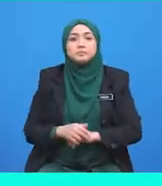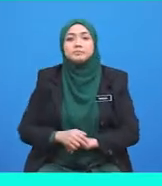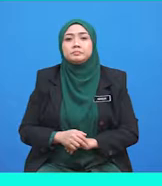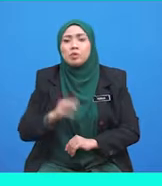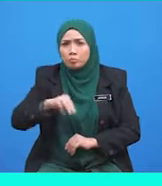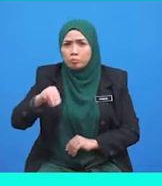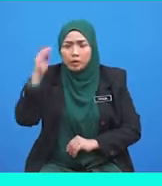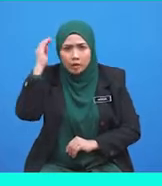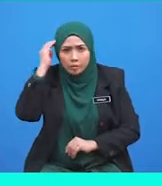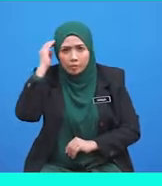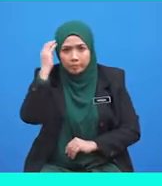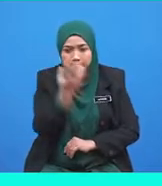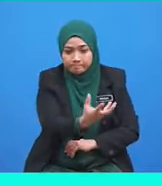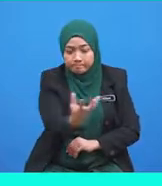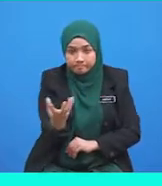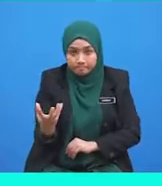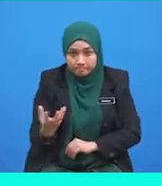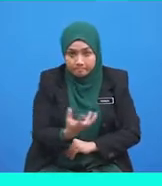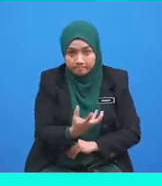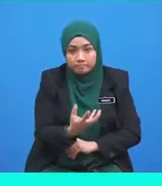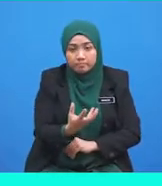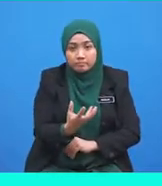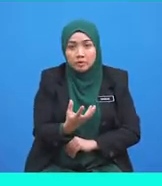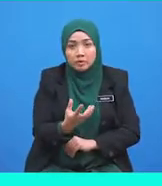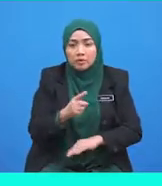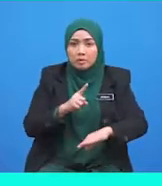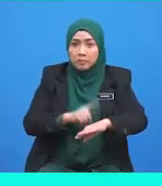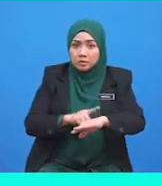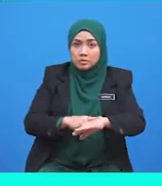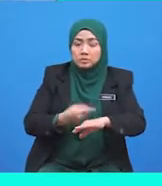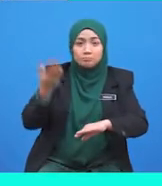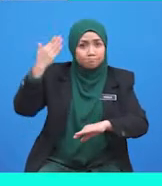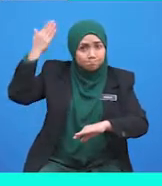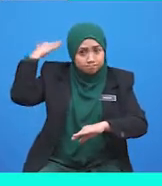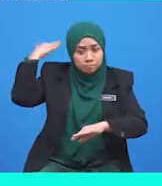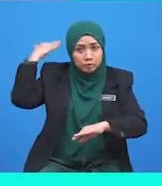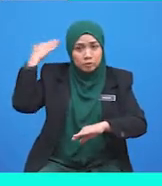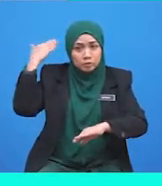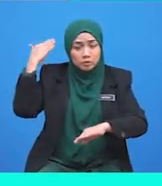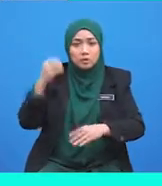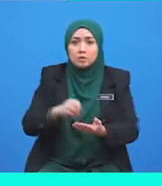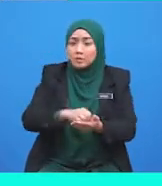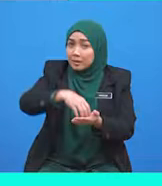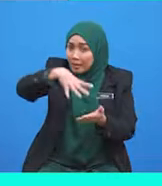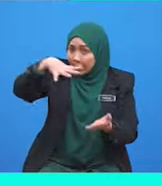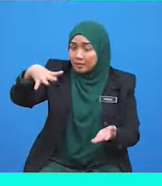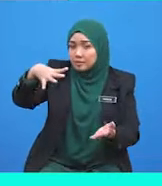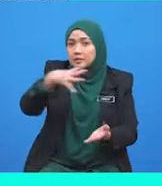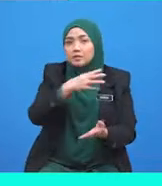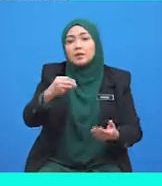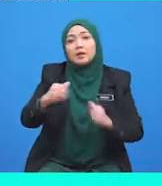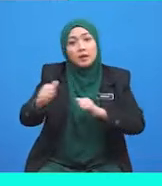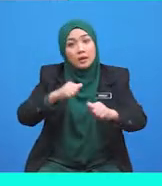Murid-murid tahu, tembikar pada zaman prasejarah merupakan barang mewah yang digunakan dalam aktiviti